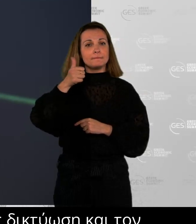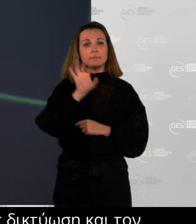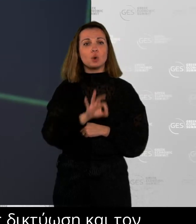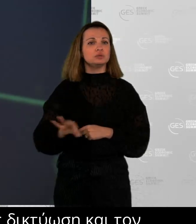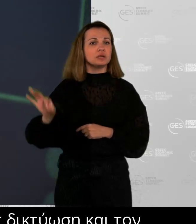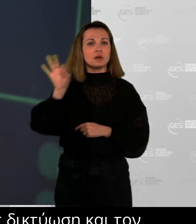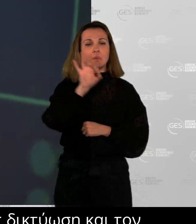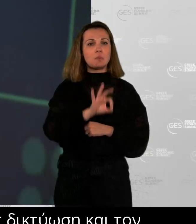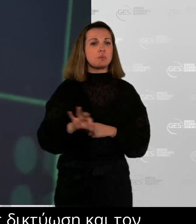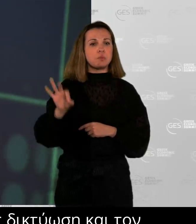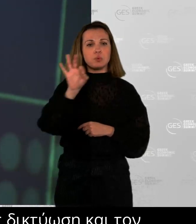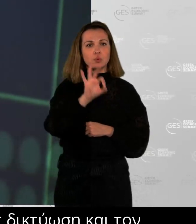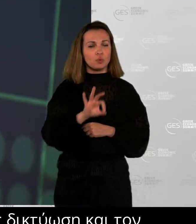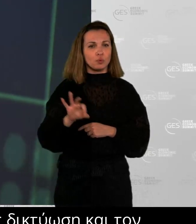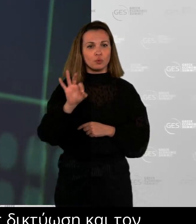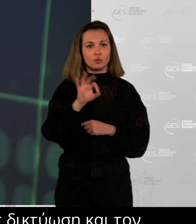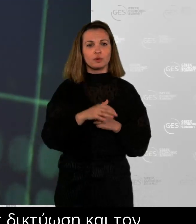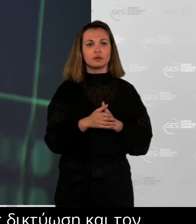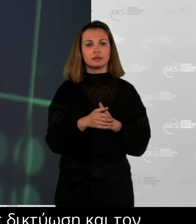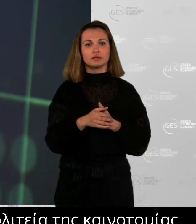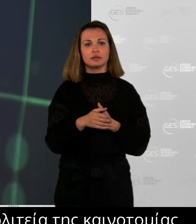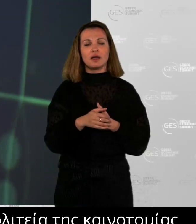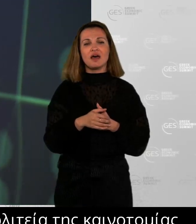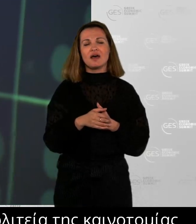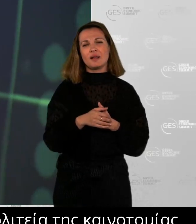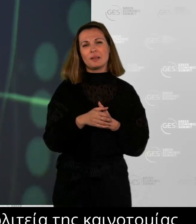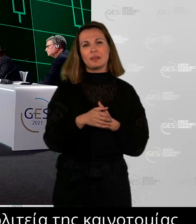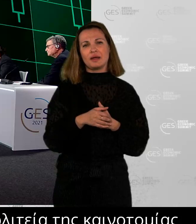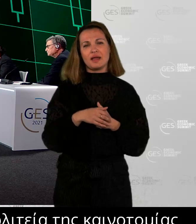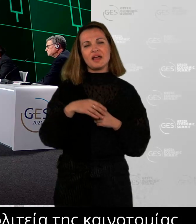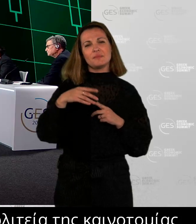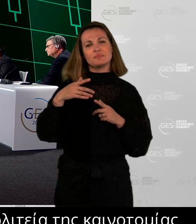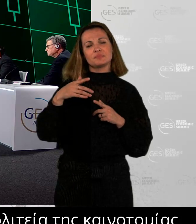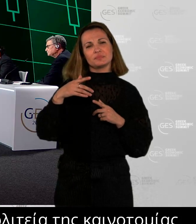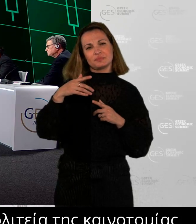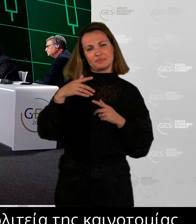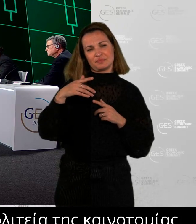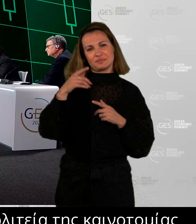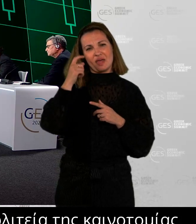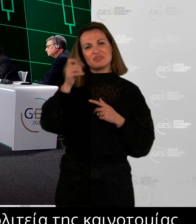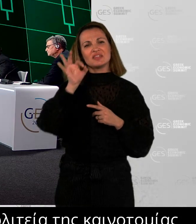παλιές εγκαταστάσεις Χροπή και για το Thessin Tech που γίνεται στη Θεσσαλονίκη.